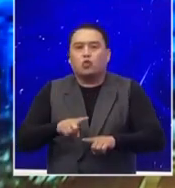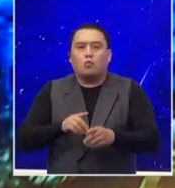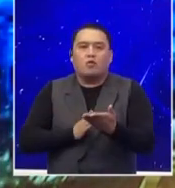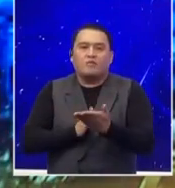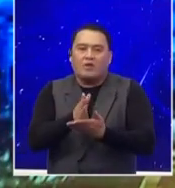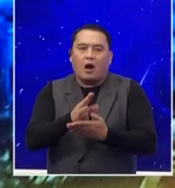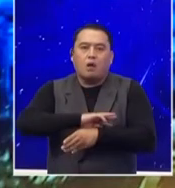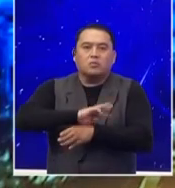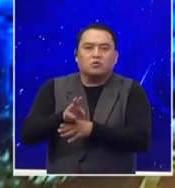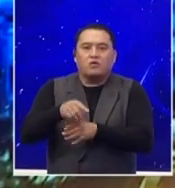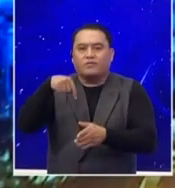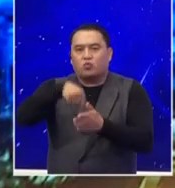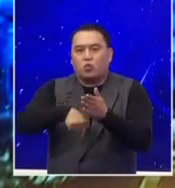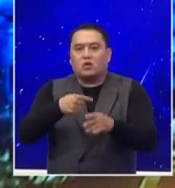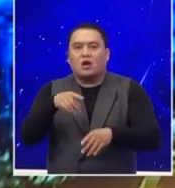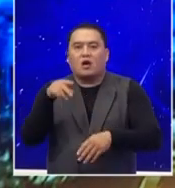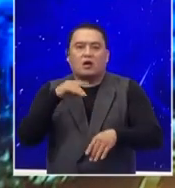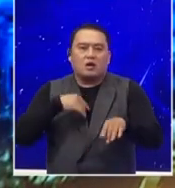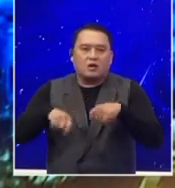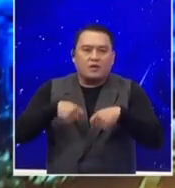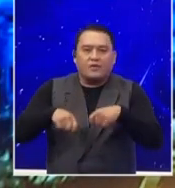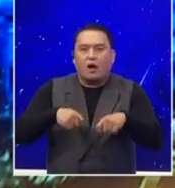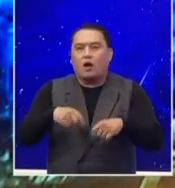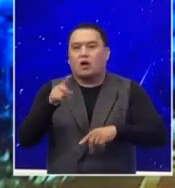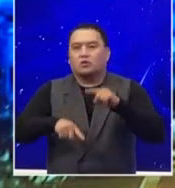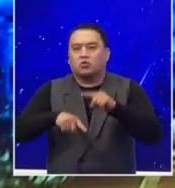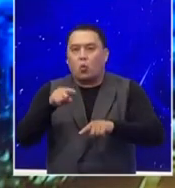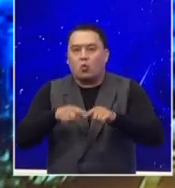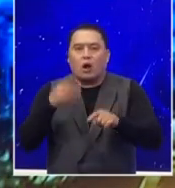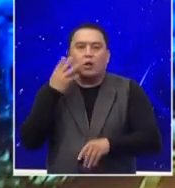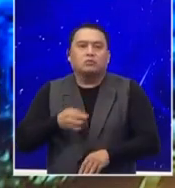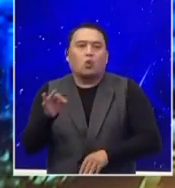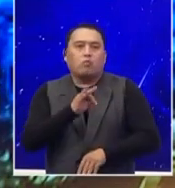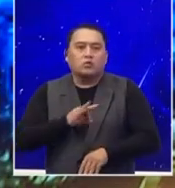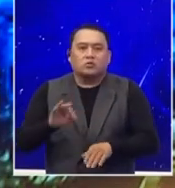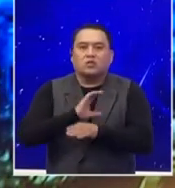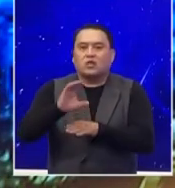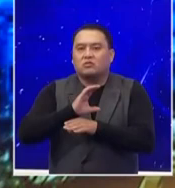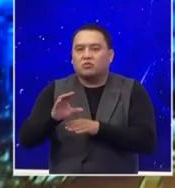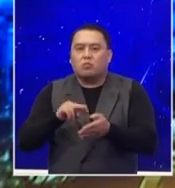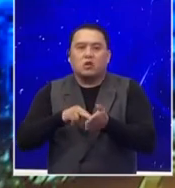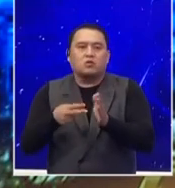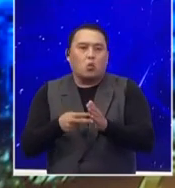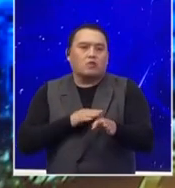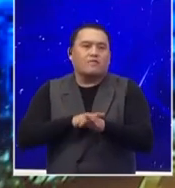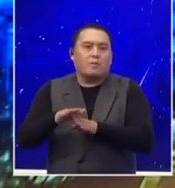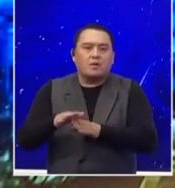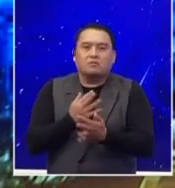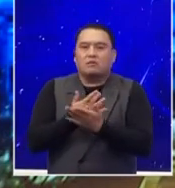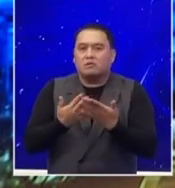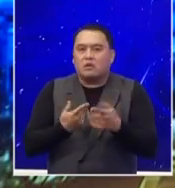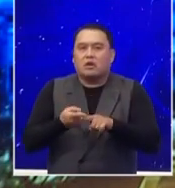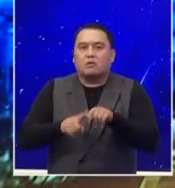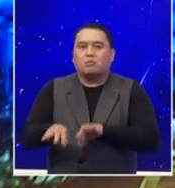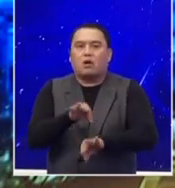роль в обеспечении внутреннего рынка отечественными товарами играет Алматинская область. В регионе планируют реализовать